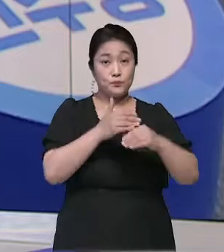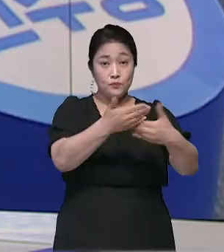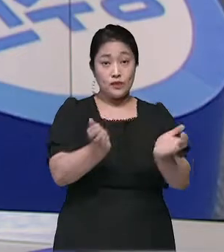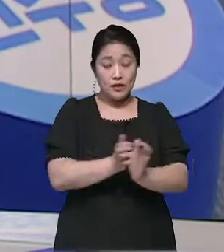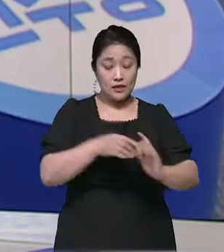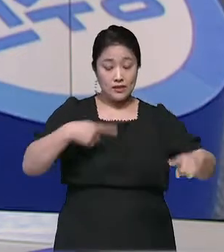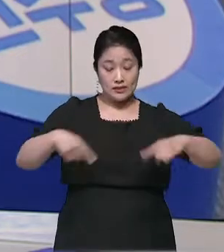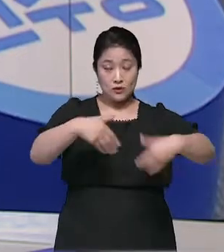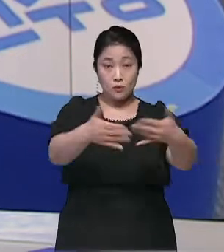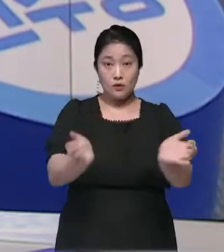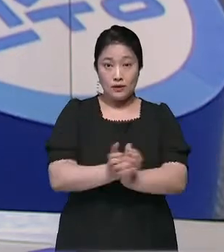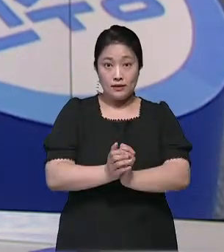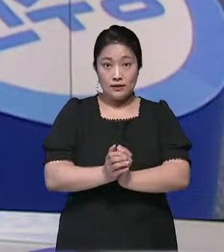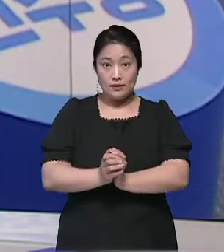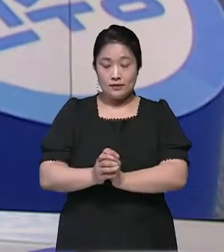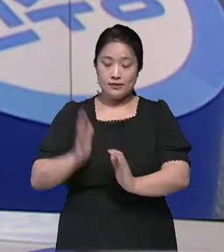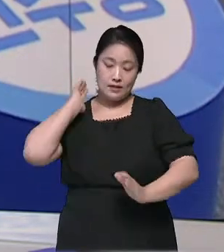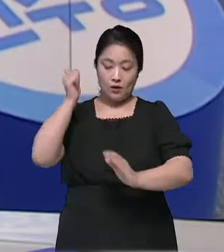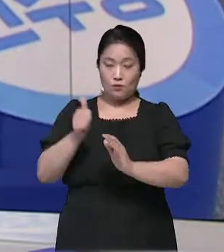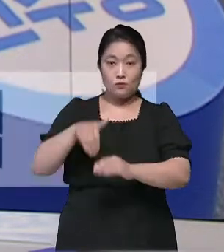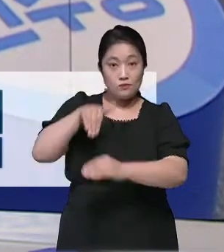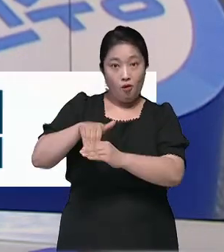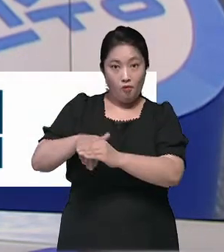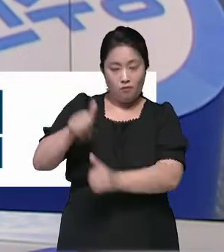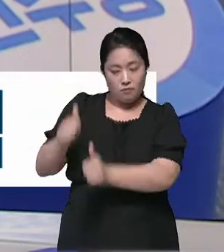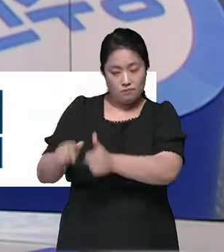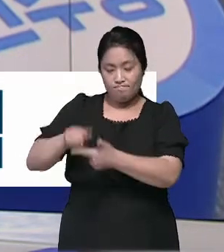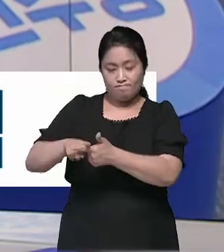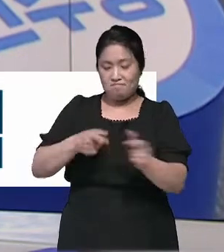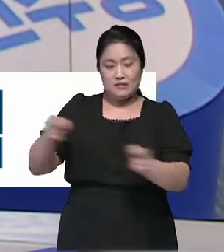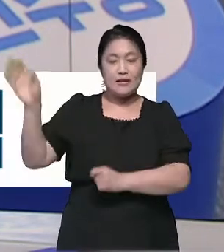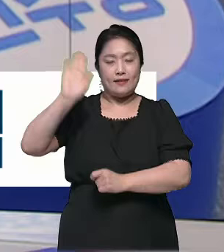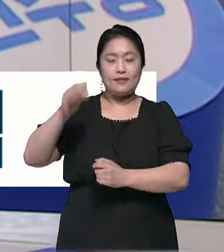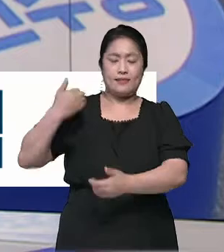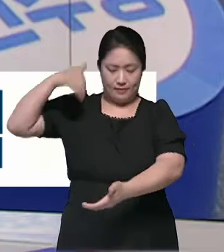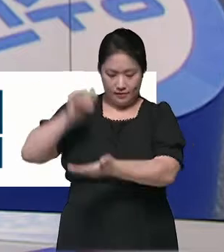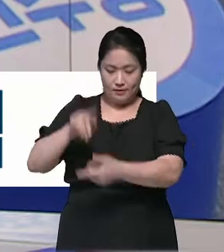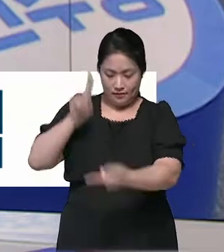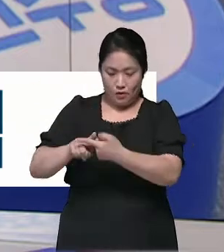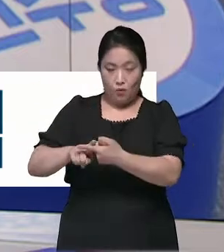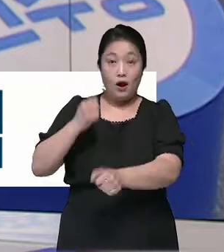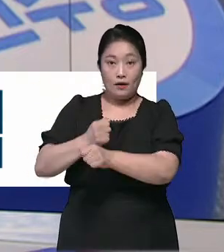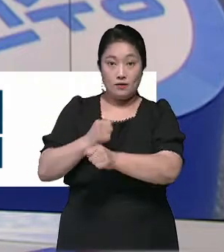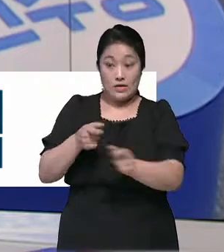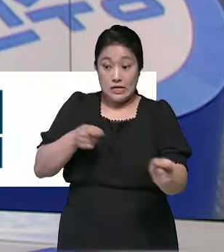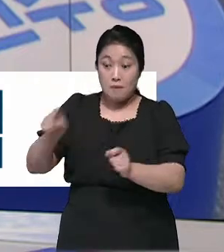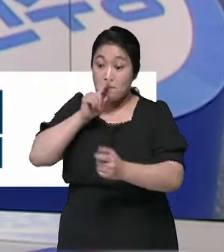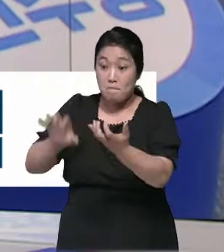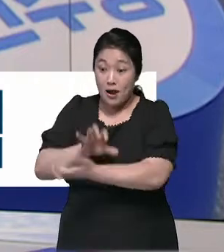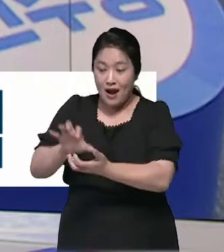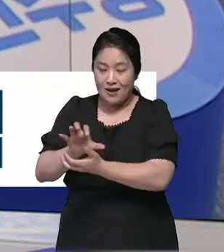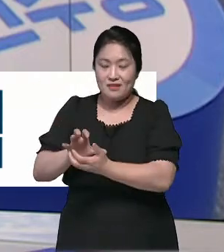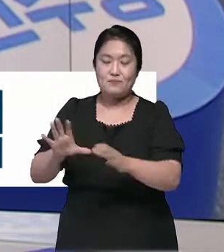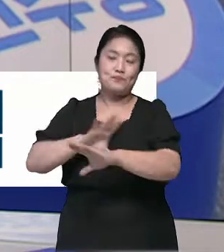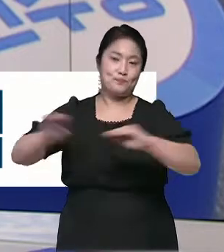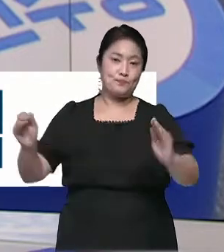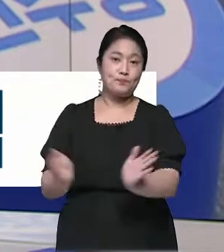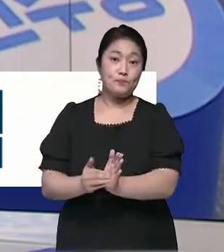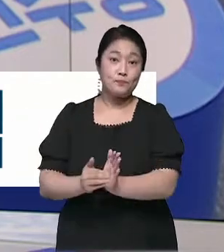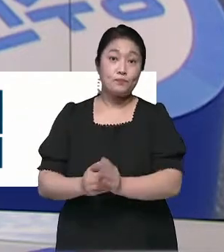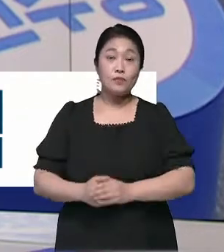민주당 지도부가 대선 경선을 연기하지 않고 일정대로 진행하겠다며 경선 연기 논란에 마침표를